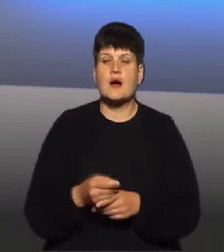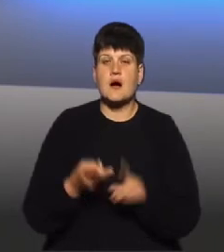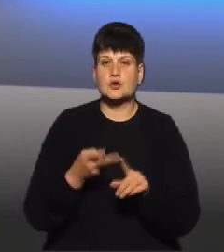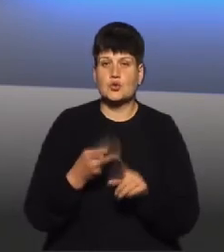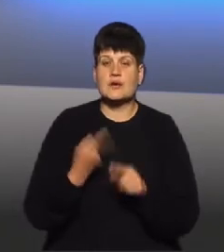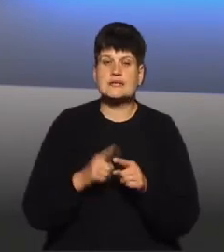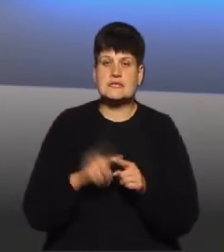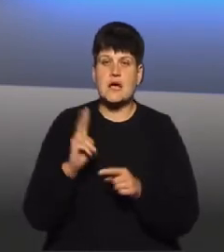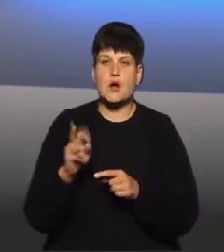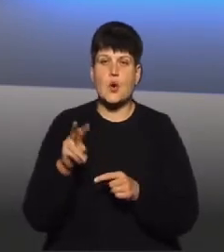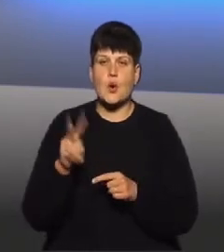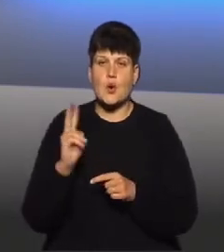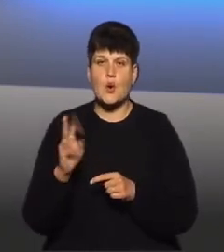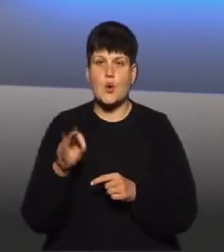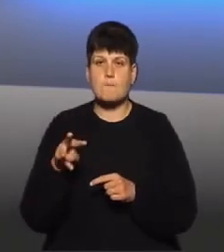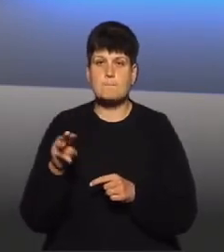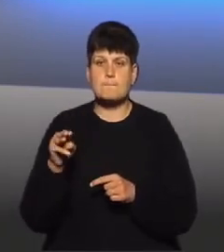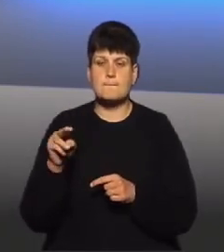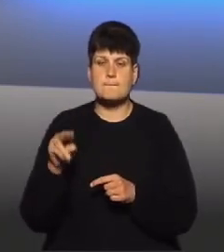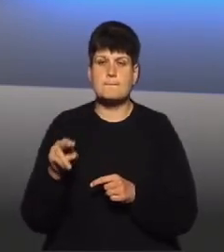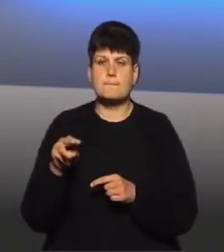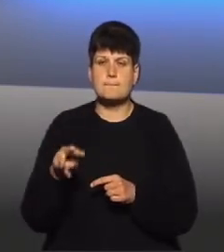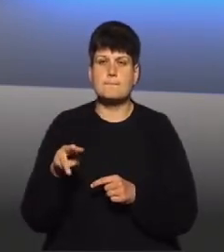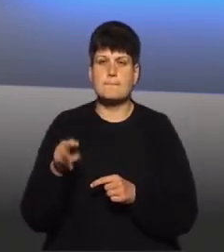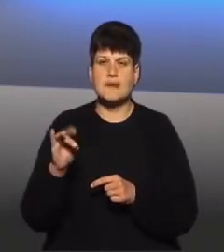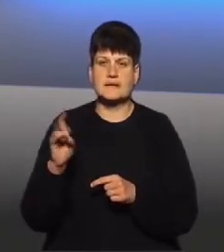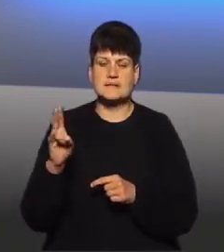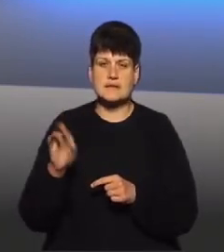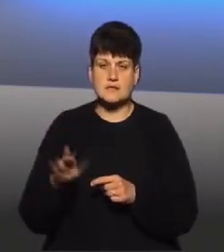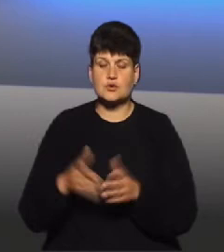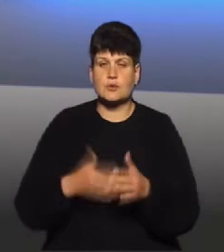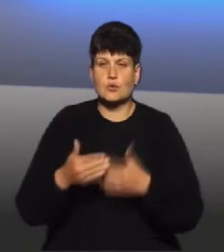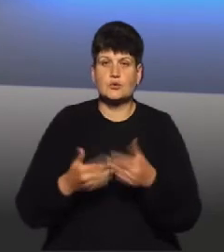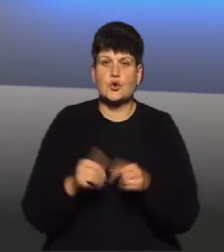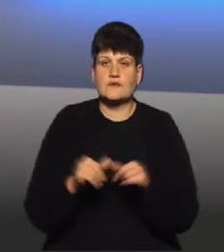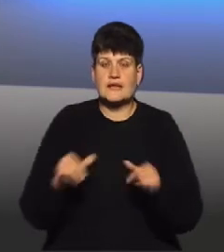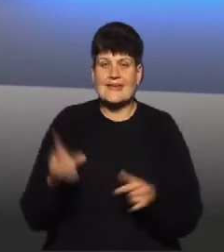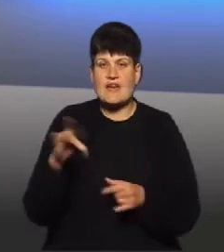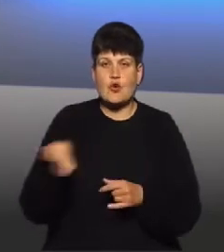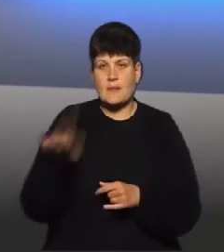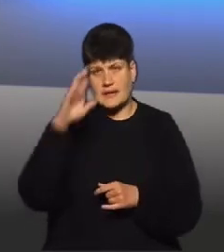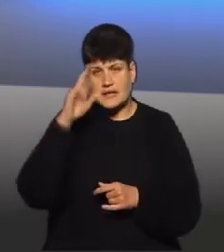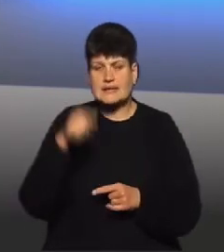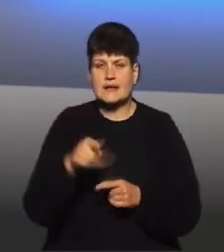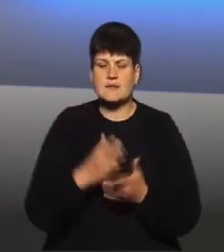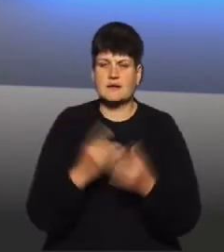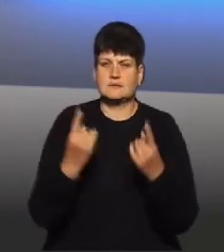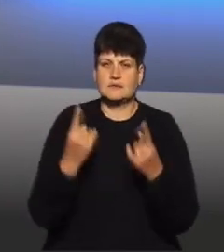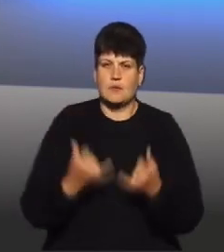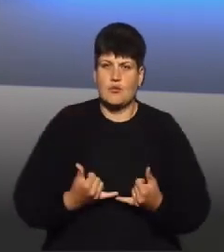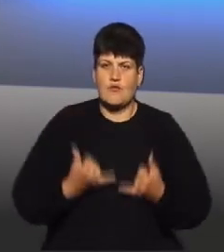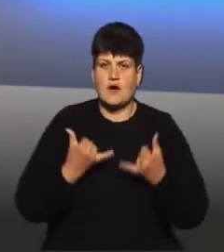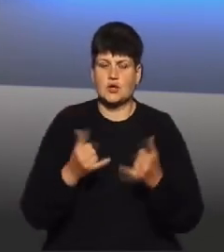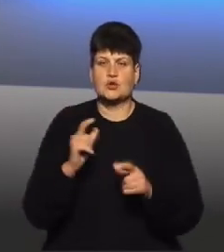нас, якщо ми рухаємося все-таки до розвинутих європейських країн, там дуже є висока повага до інституту приватної власності.